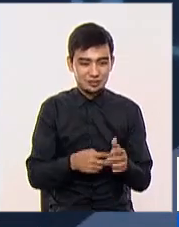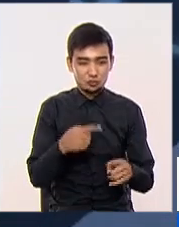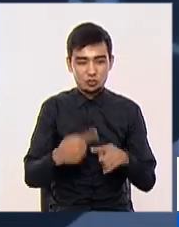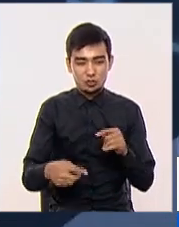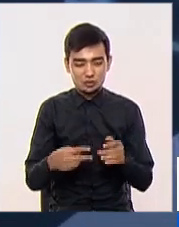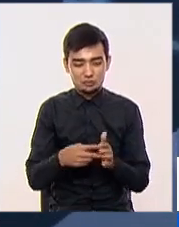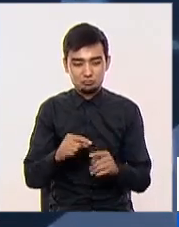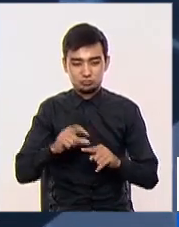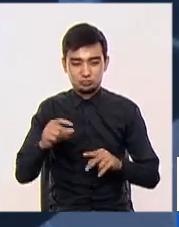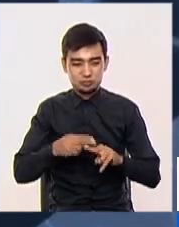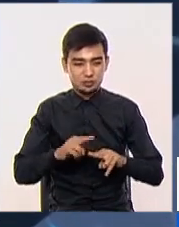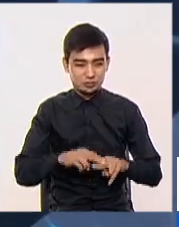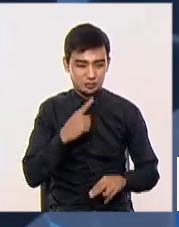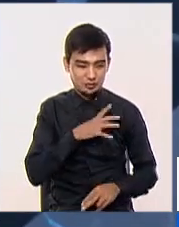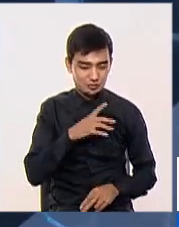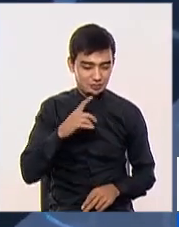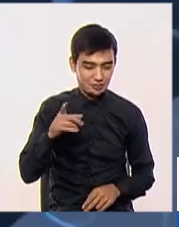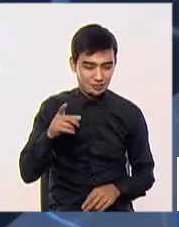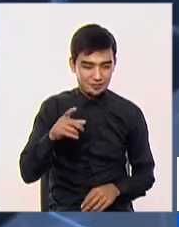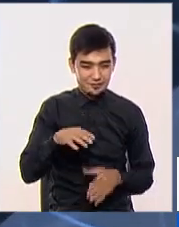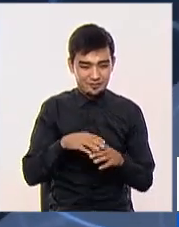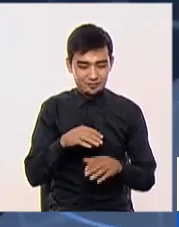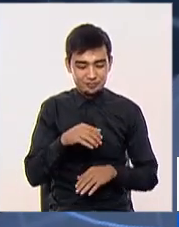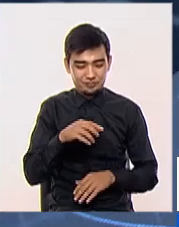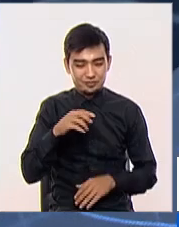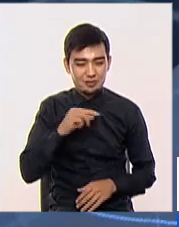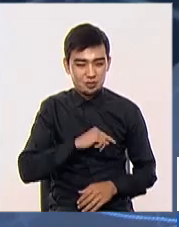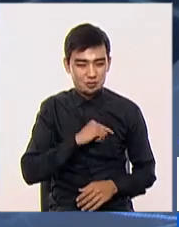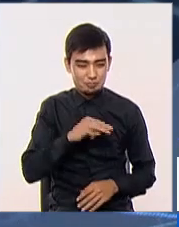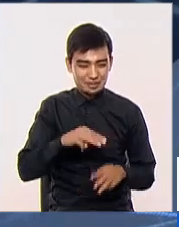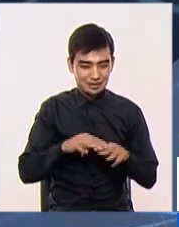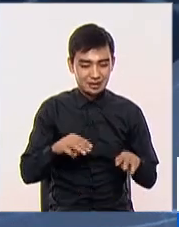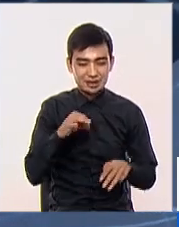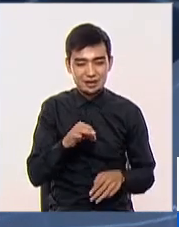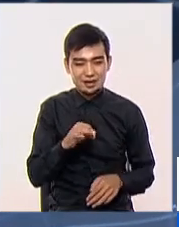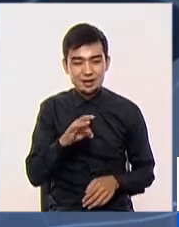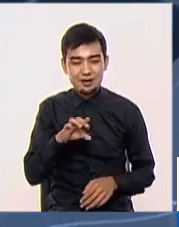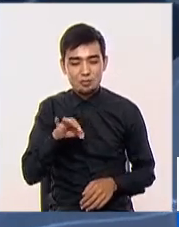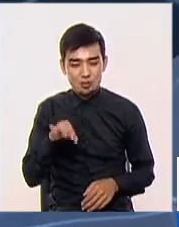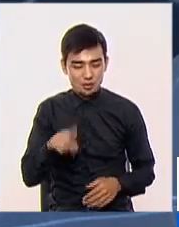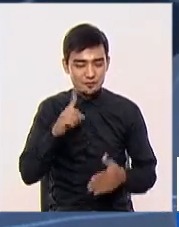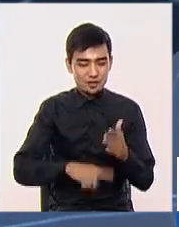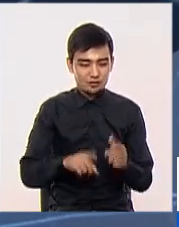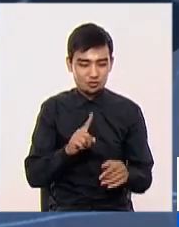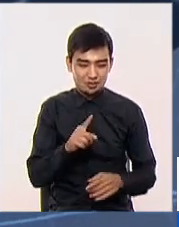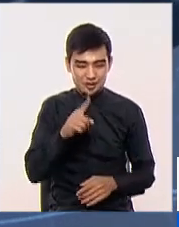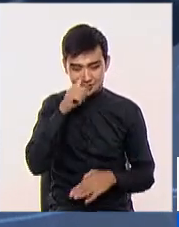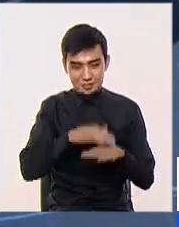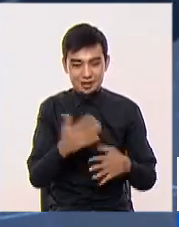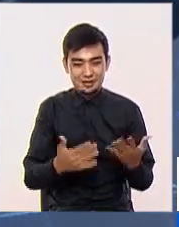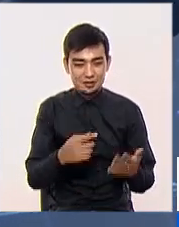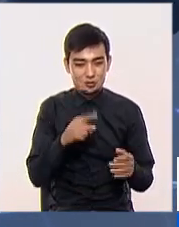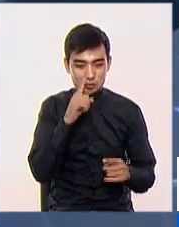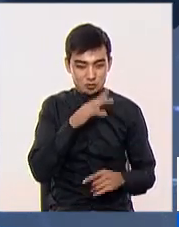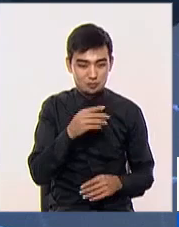цен, считает чиновник. Ербол Карашукеев уверен, что ажиотаж и социальное напряжение спадут, если акиматы не будут занижать цены на